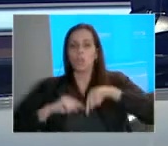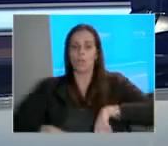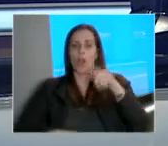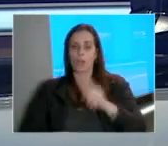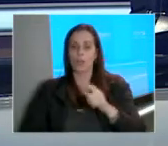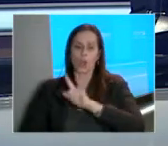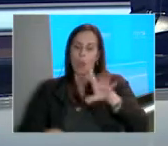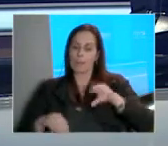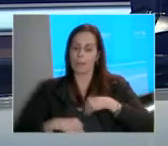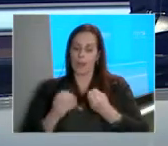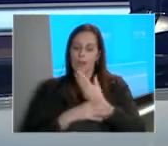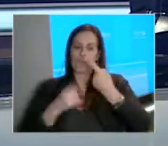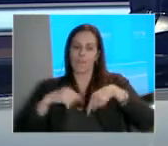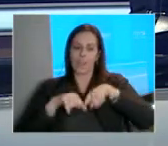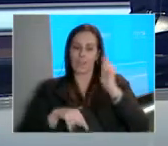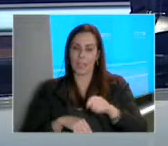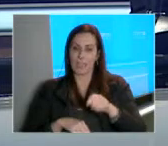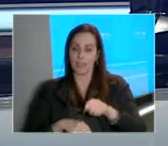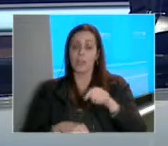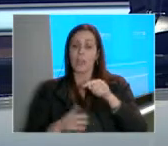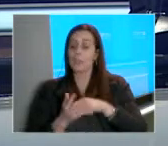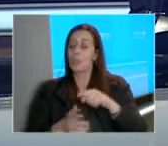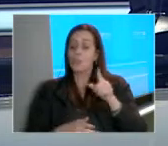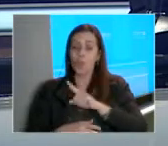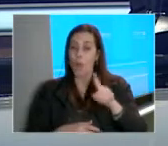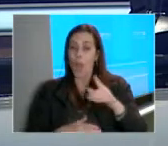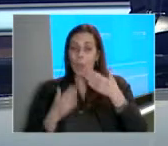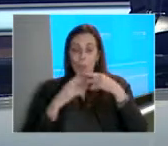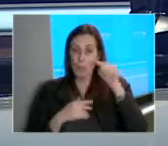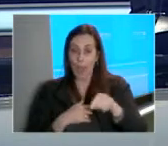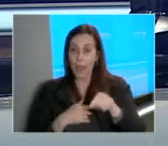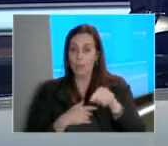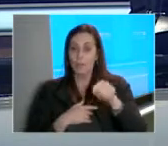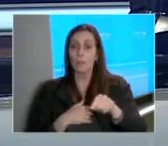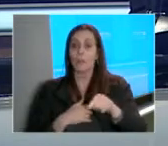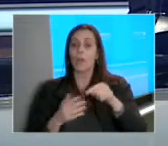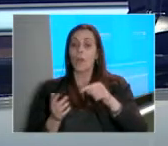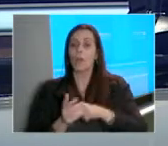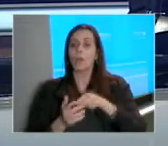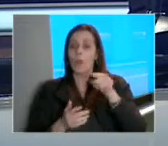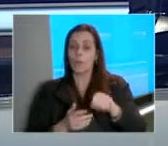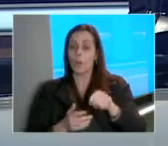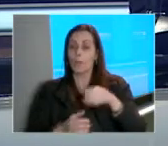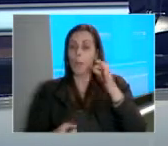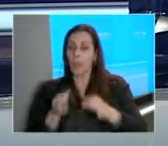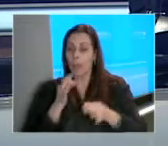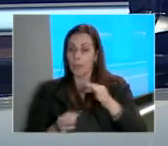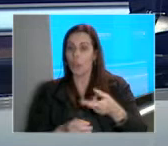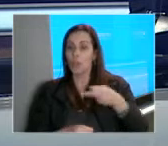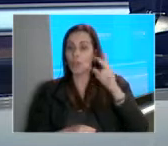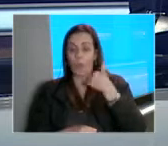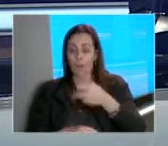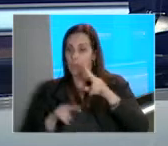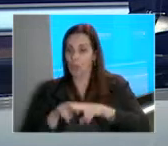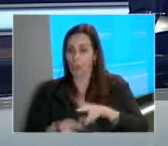אדלשטיין, שלא יסכים להקים את ועדת הכנסת, כי הוא לא, הדיונים האלה יוציאו אותו ואת הפרקליטים שלו עוד יותר, זה